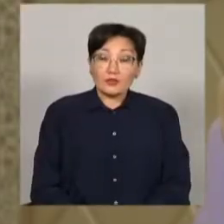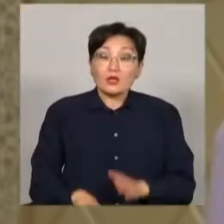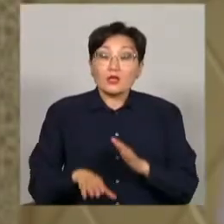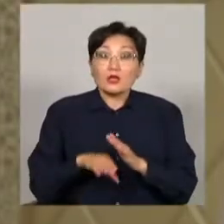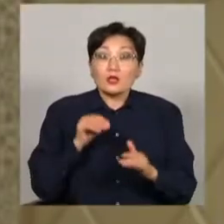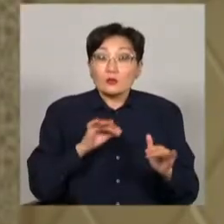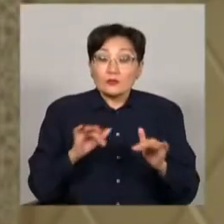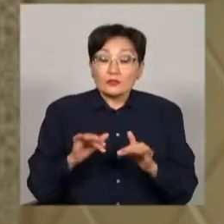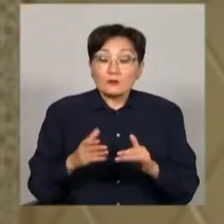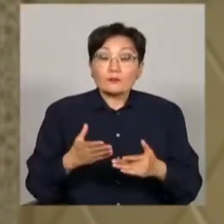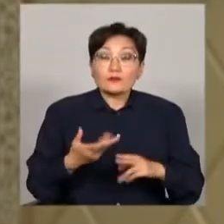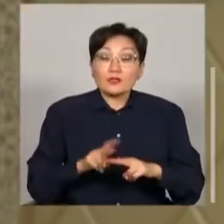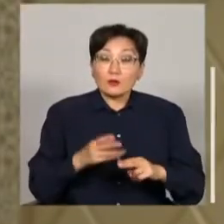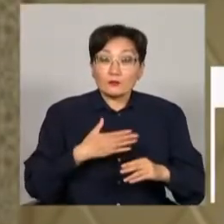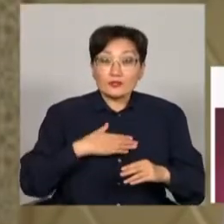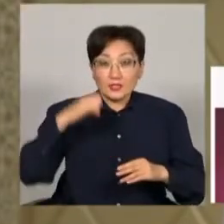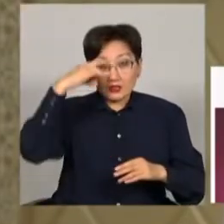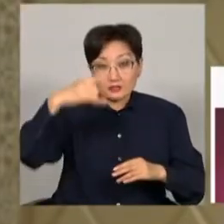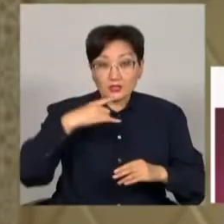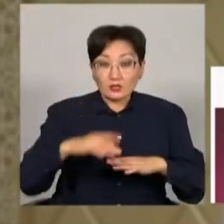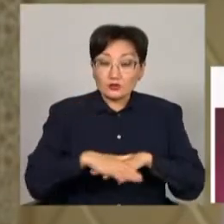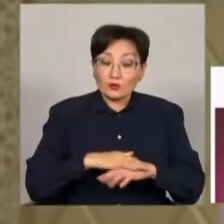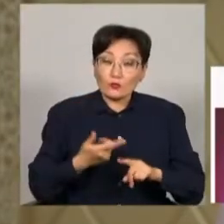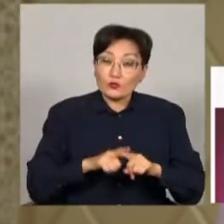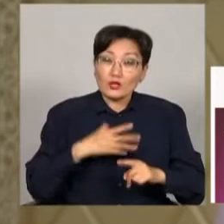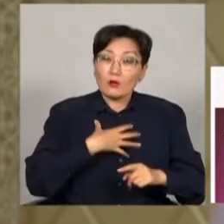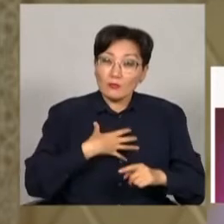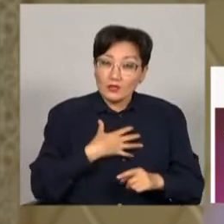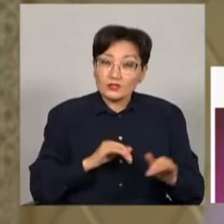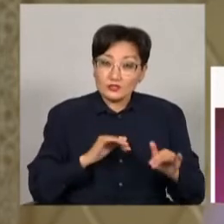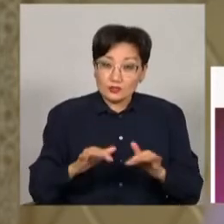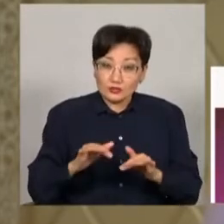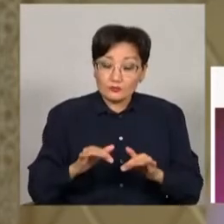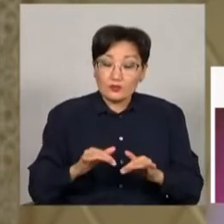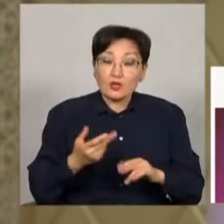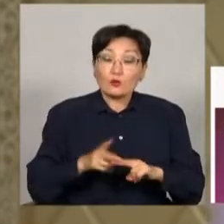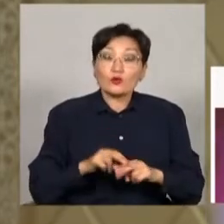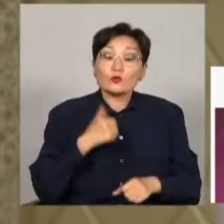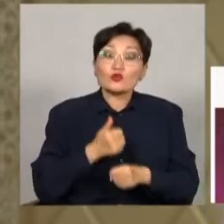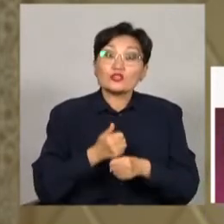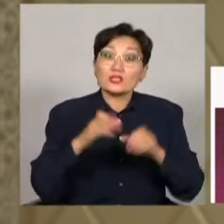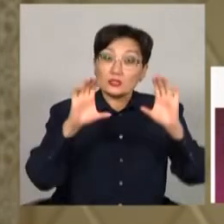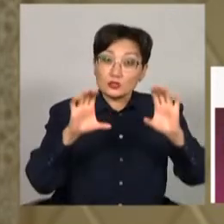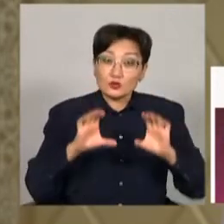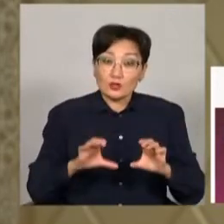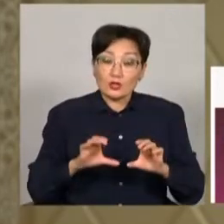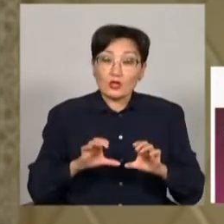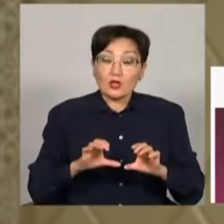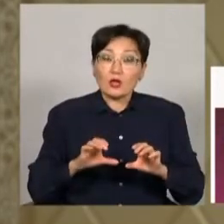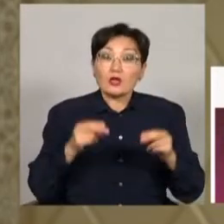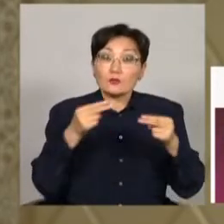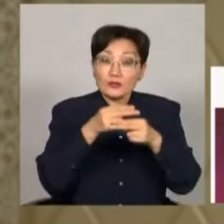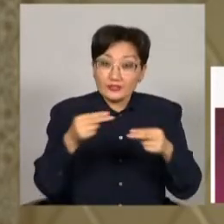Референдум бул биздин Казакстан халкы үчүн өтө маңыздуу деп эсептеймин. Өйткени конституцияга кээбир